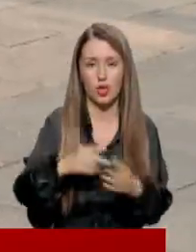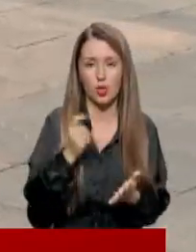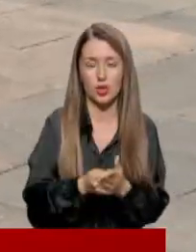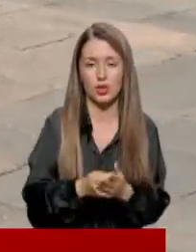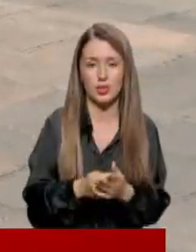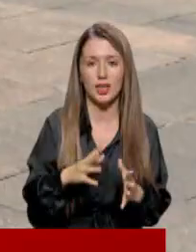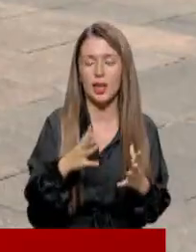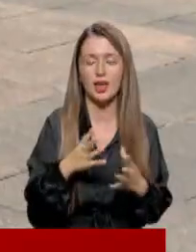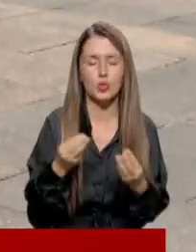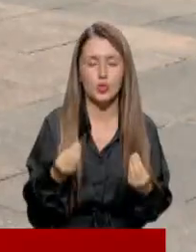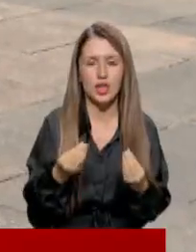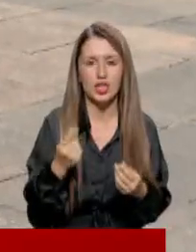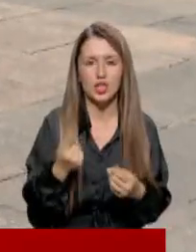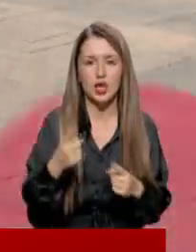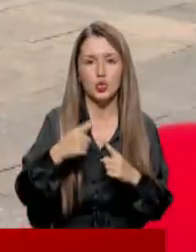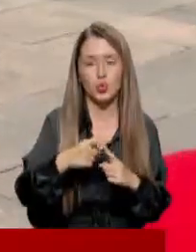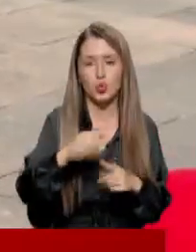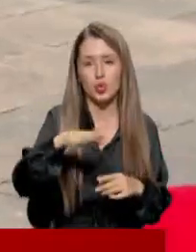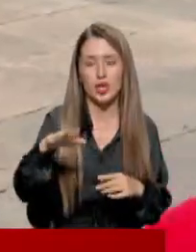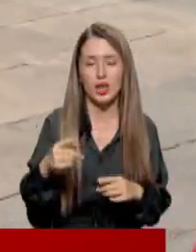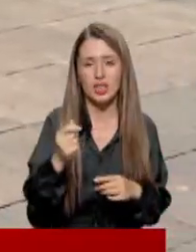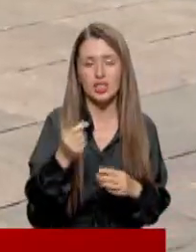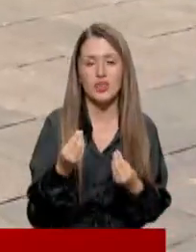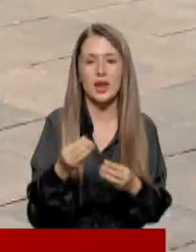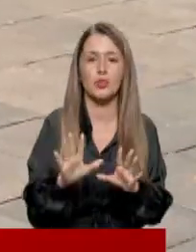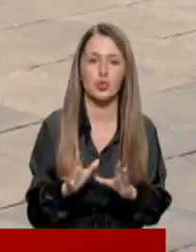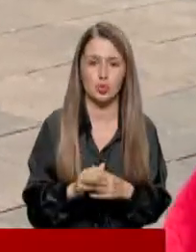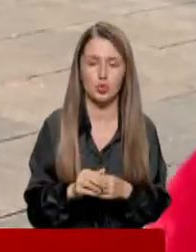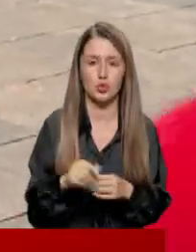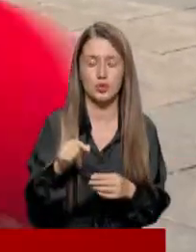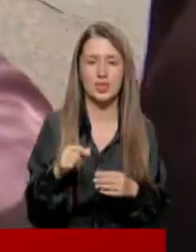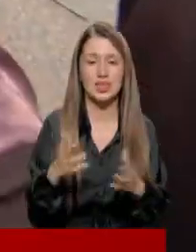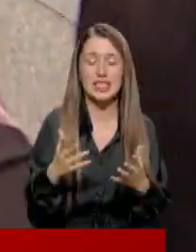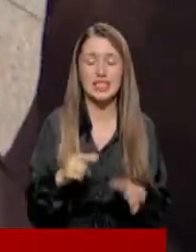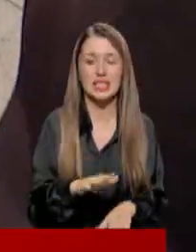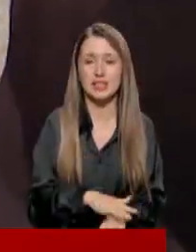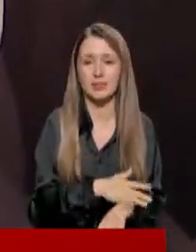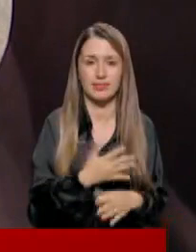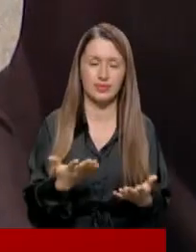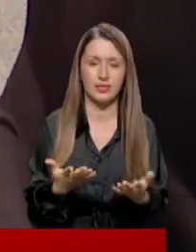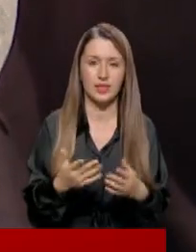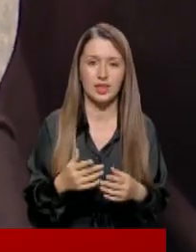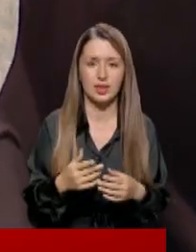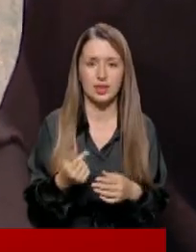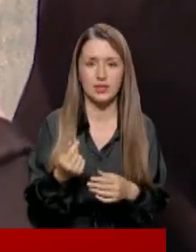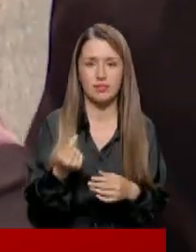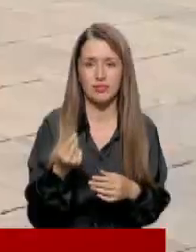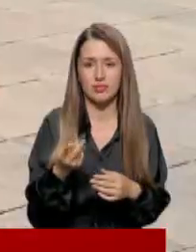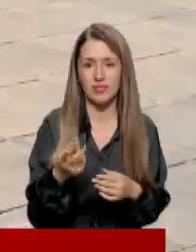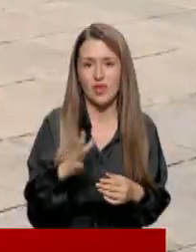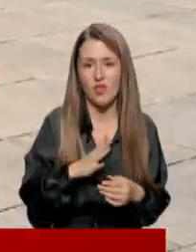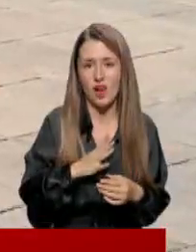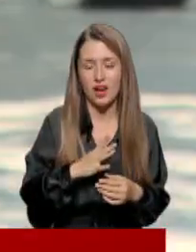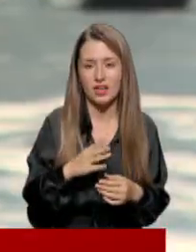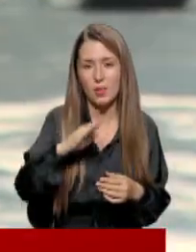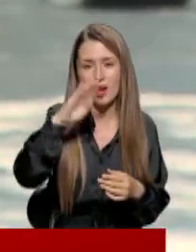güzel şeyi torunlar. Torunlara bir harçlık veremiyoruz. Nasıl bir hisse gidiyorsunuz şu anda torunlarınızın yanına? Elimde birkaç tane böyle bozukluğum var.